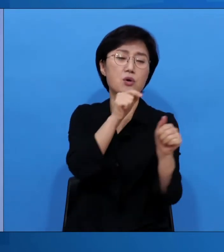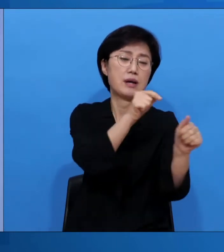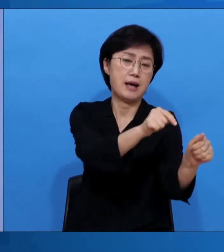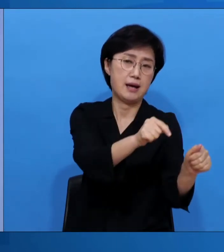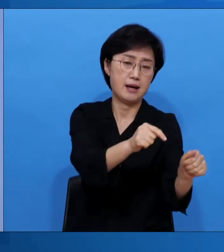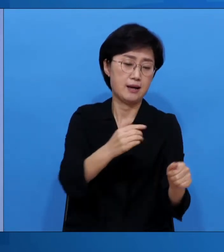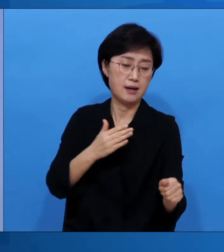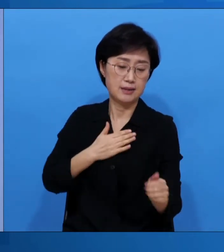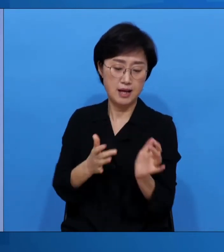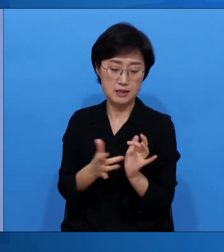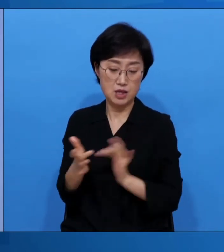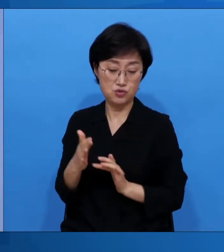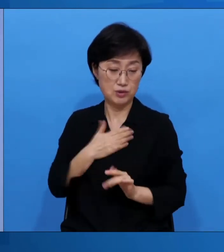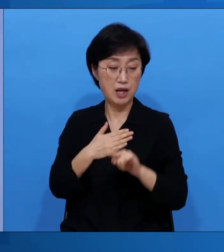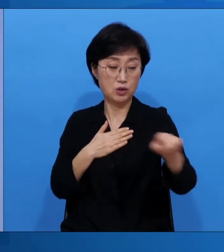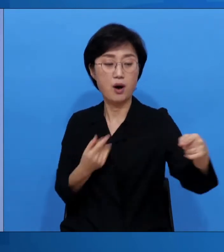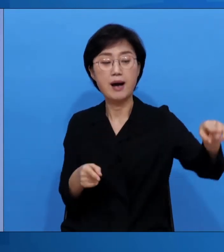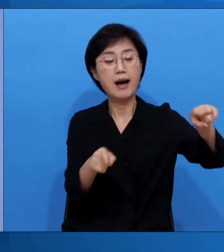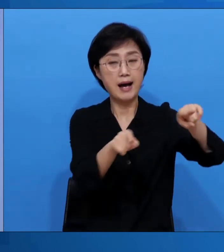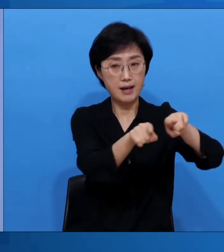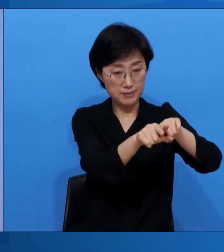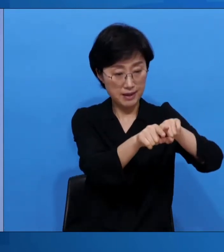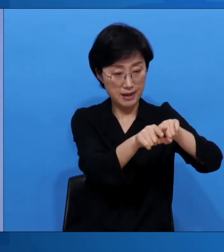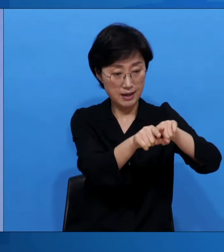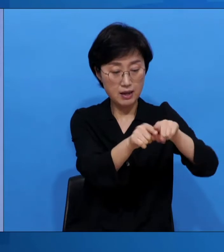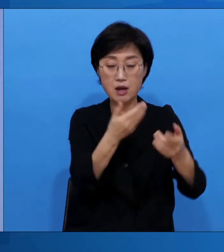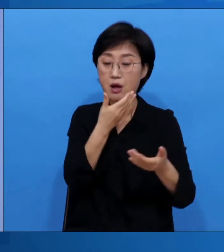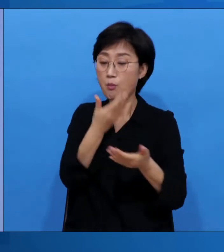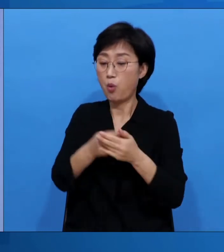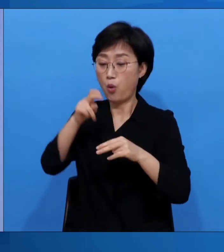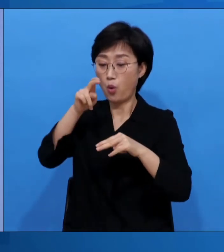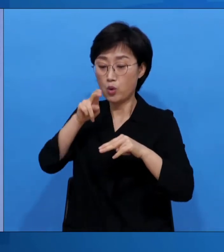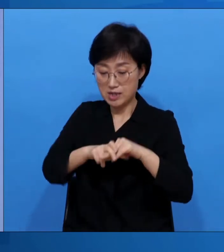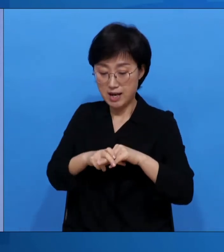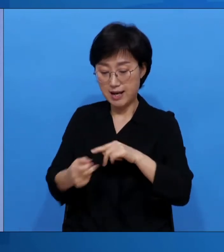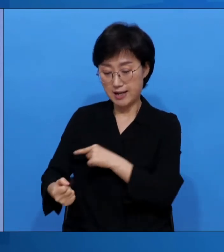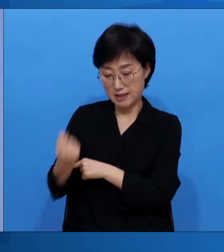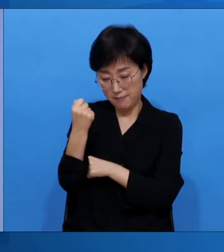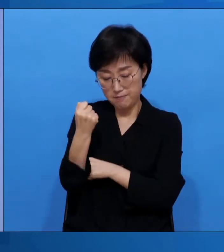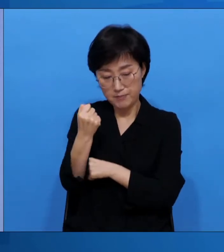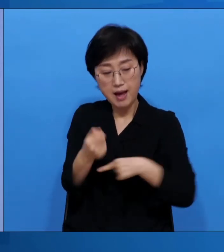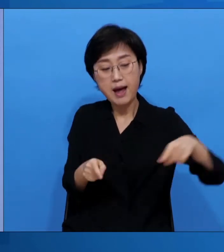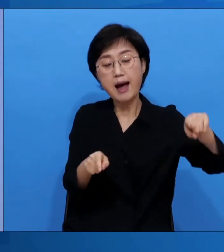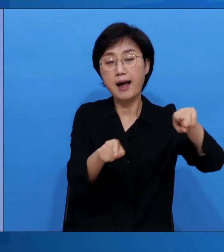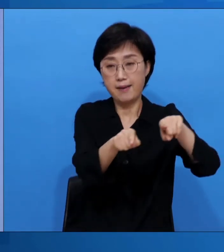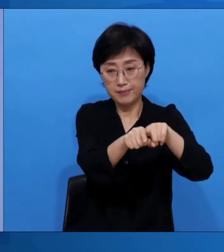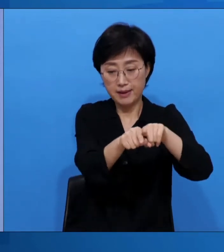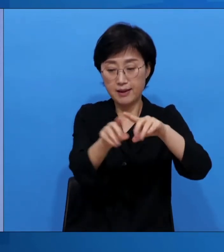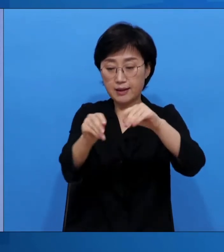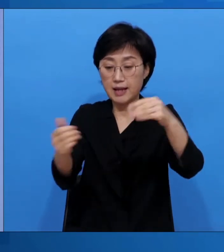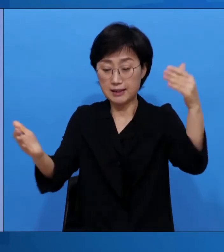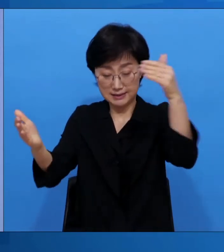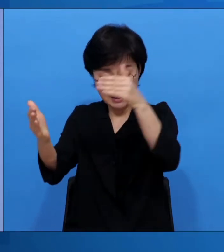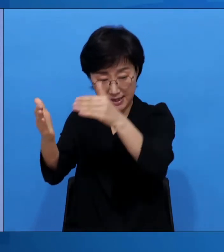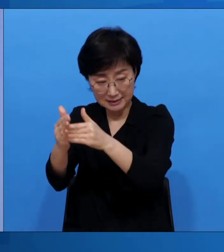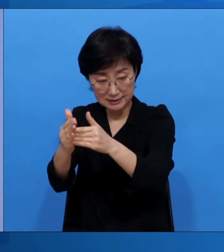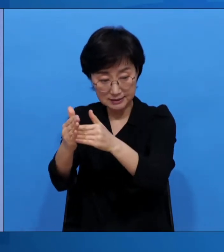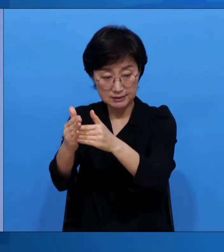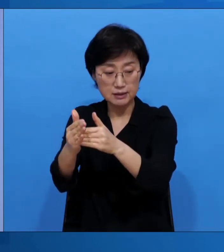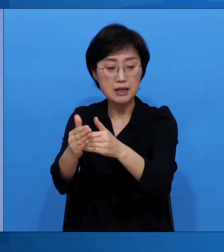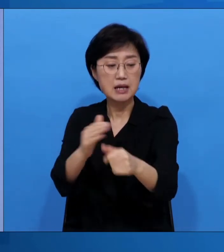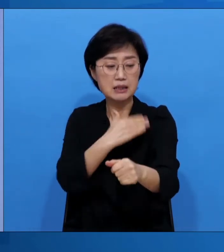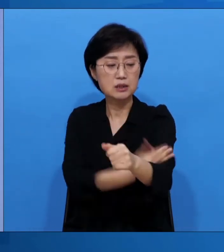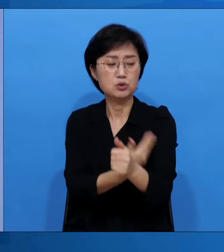만민에게로 가라. Go to all people, 보좌에서 너와 함께 하겠다. And I will be with 땅 you 끝까지 upon 갈 능력을 주겠다. and I will give you the power and authority to be with you to the very ends of the